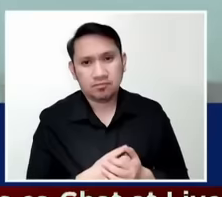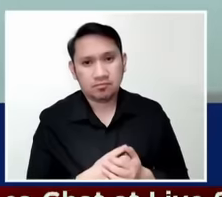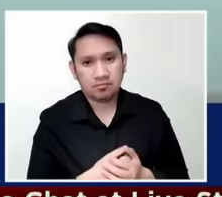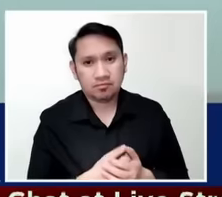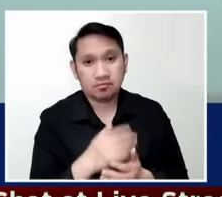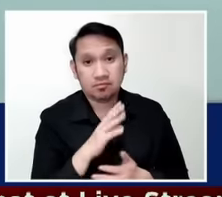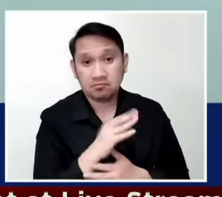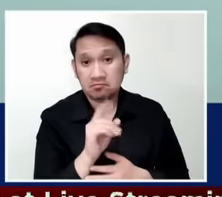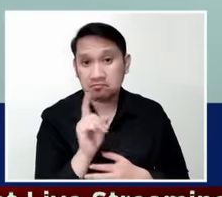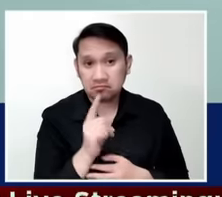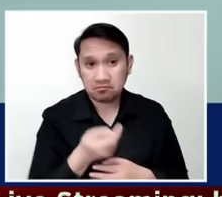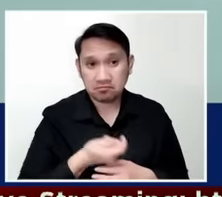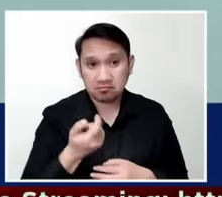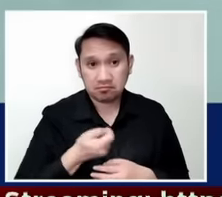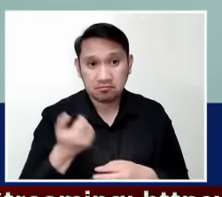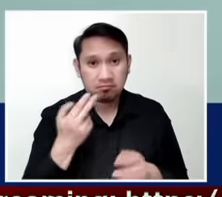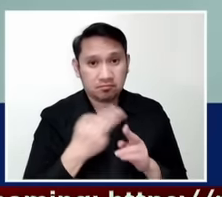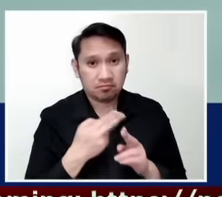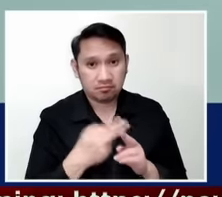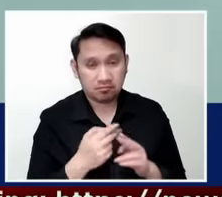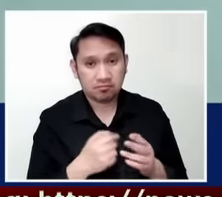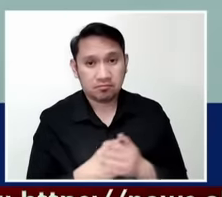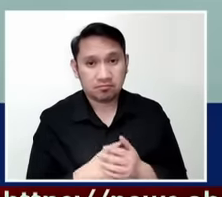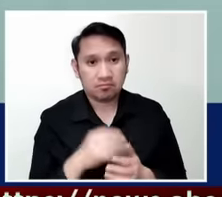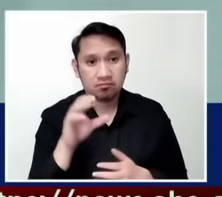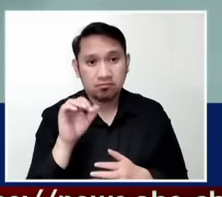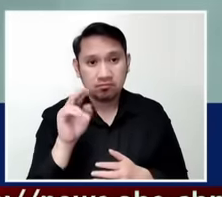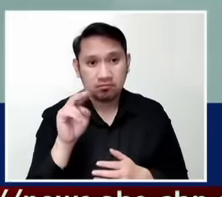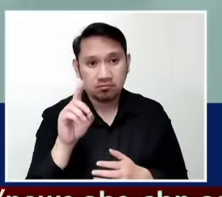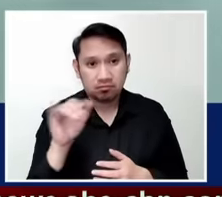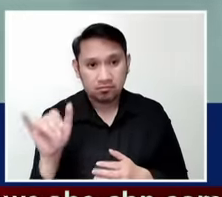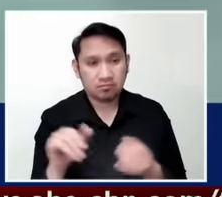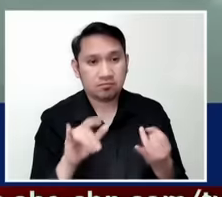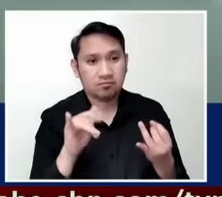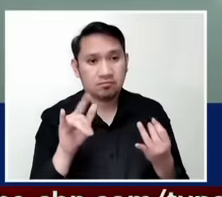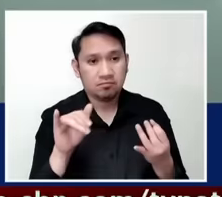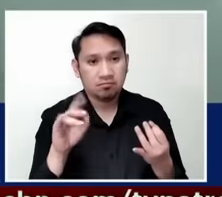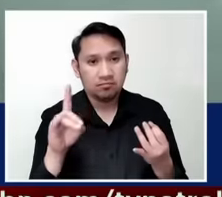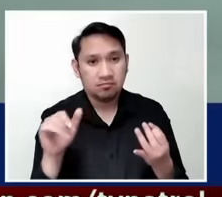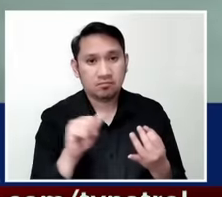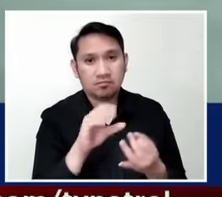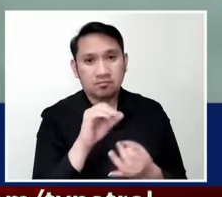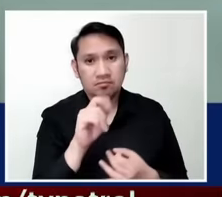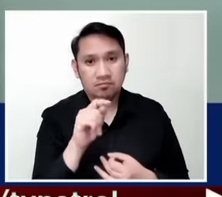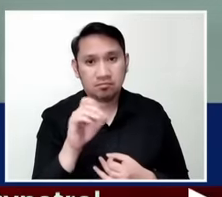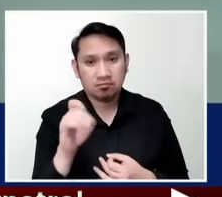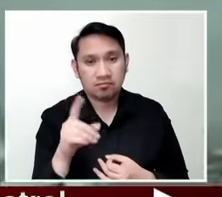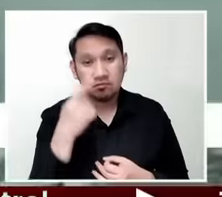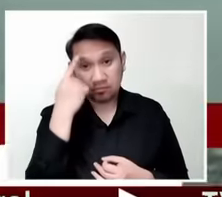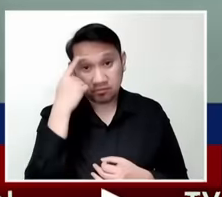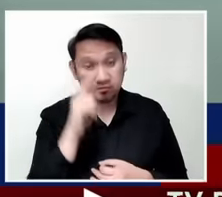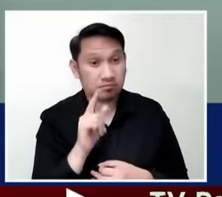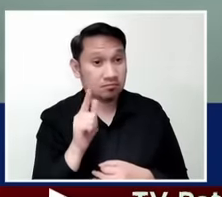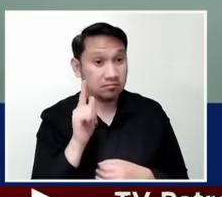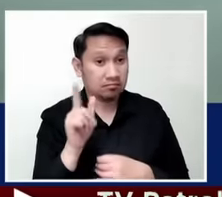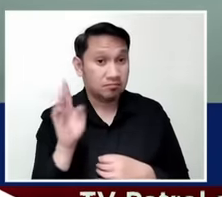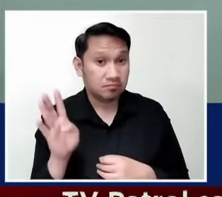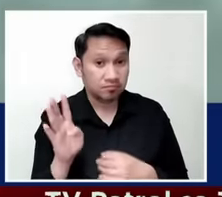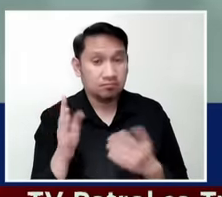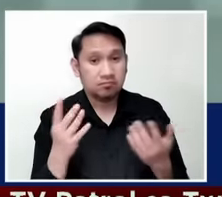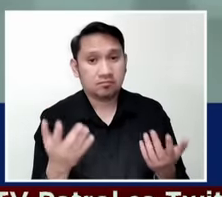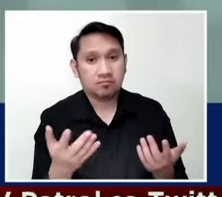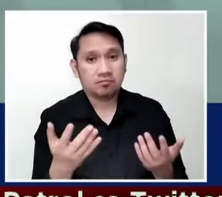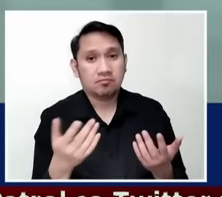na sa mga inalis na pangalan ang Bagyong Ondoy, Yolanda at Odette. Para naman sa taong 2024, unang